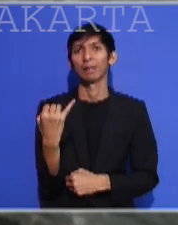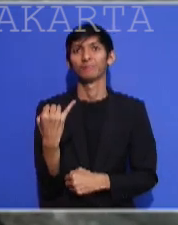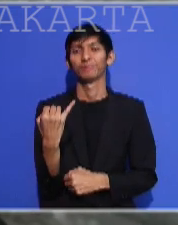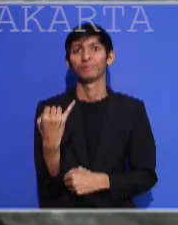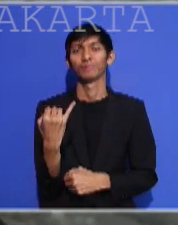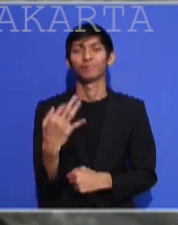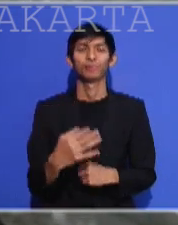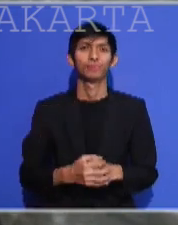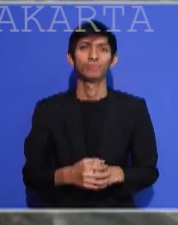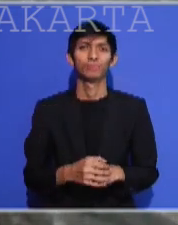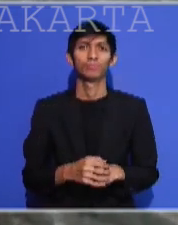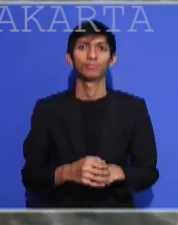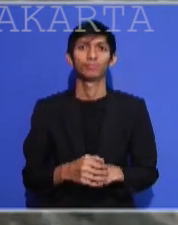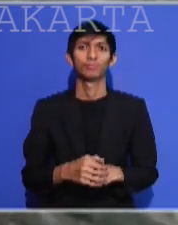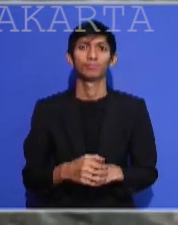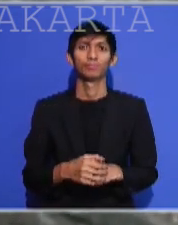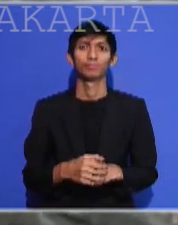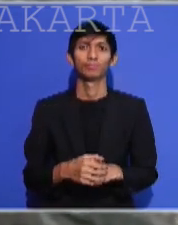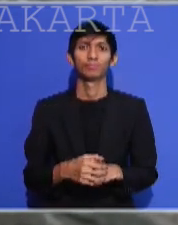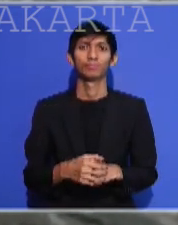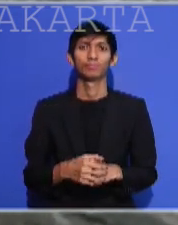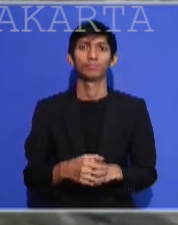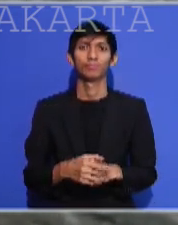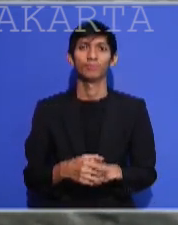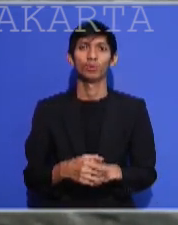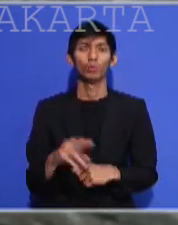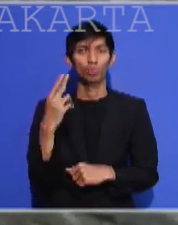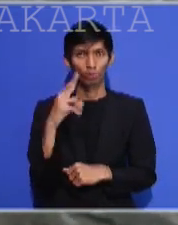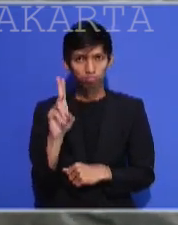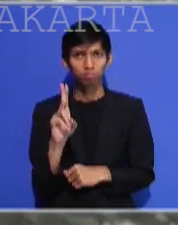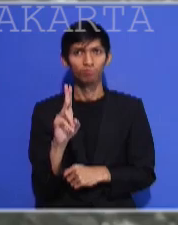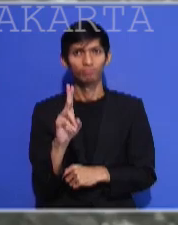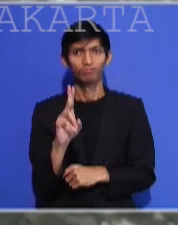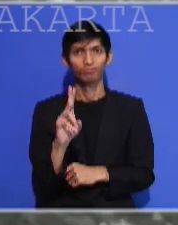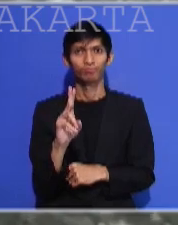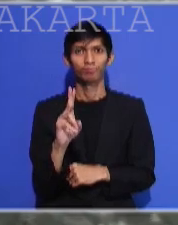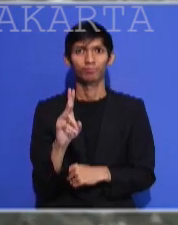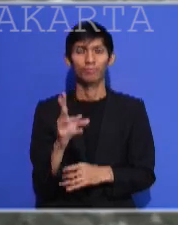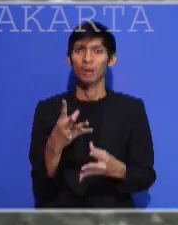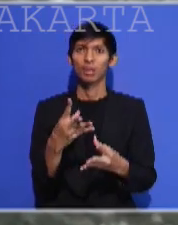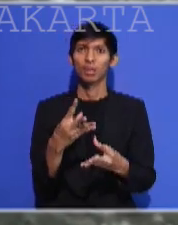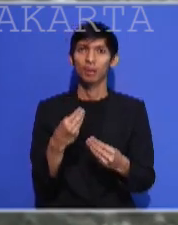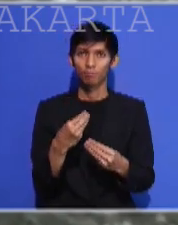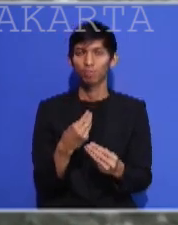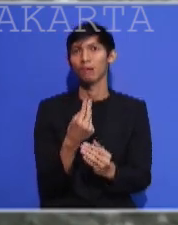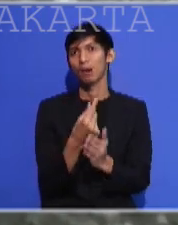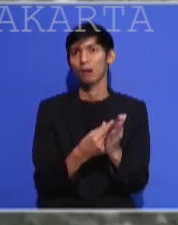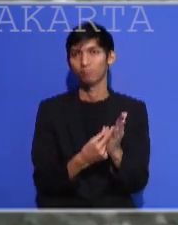ini terutama untuk apa pendapatan nya tentunya turun E ini ya